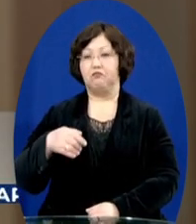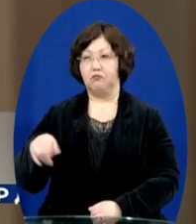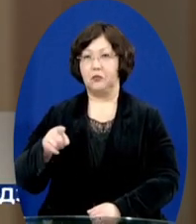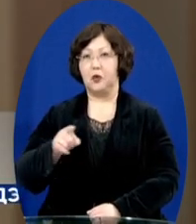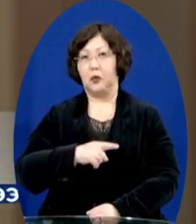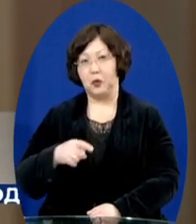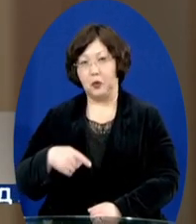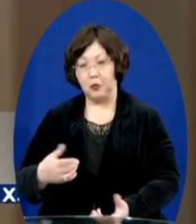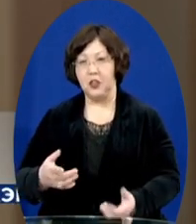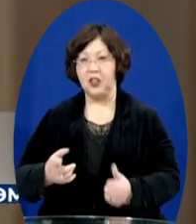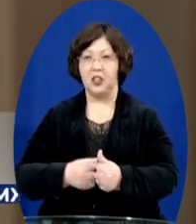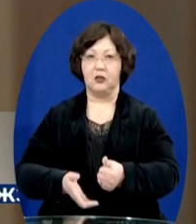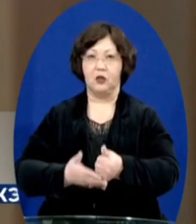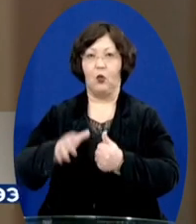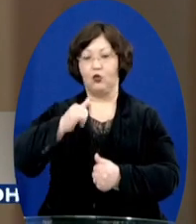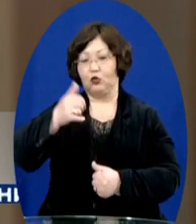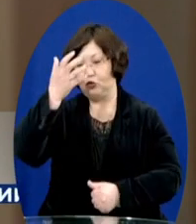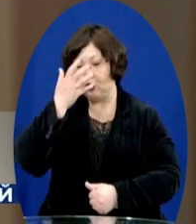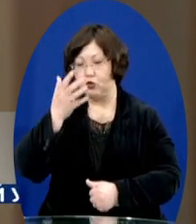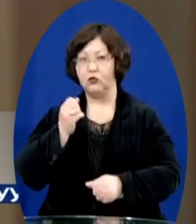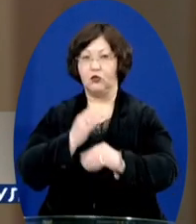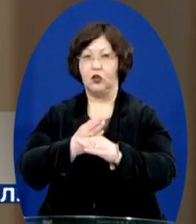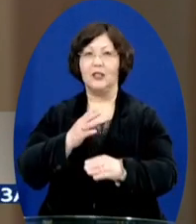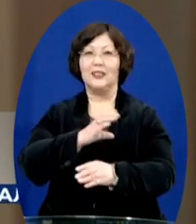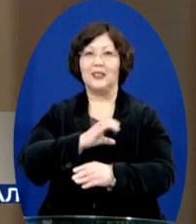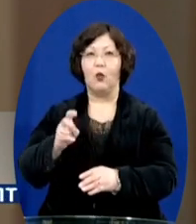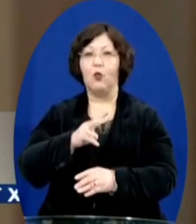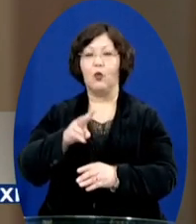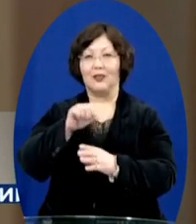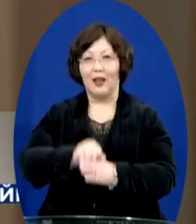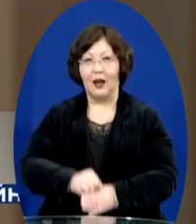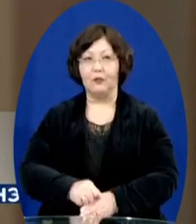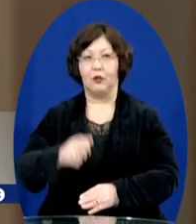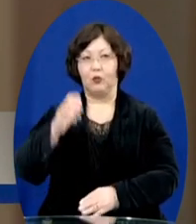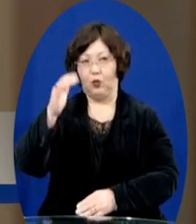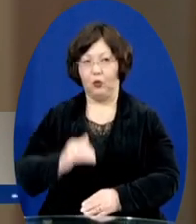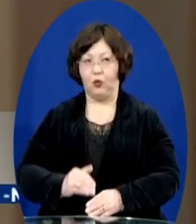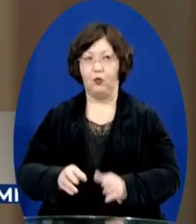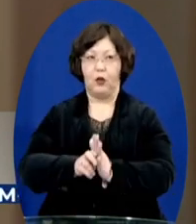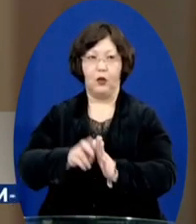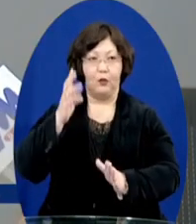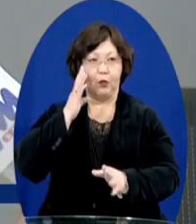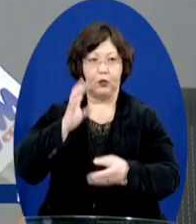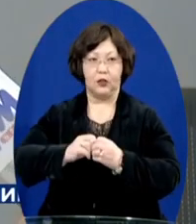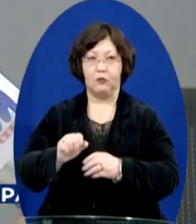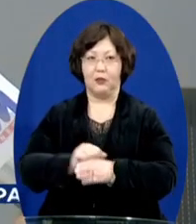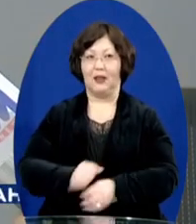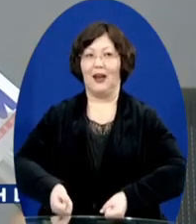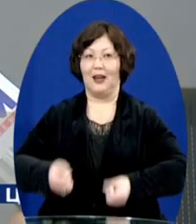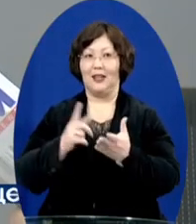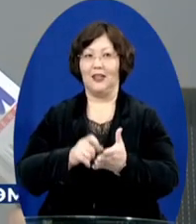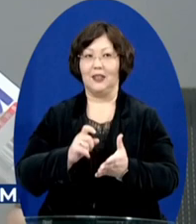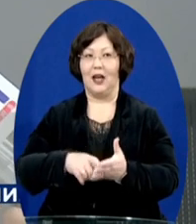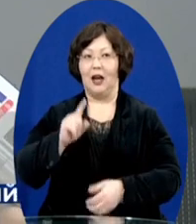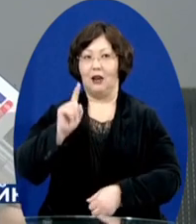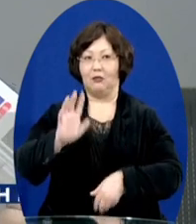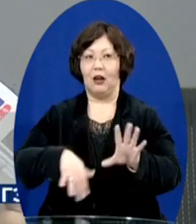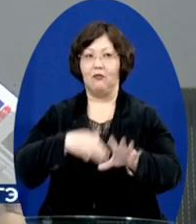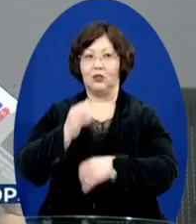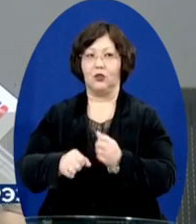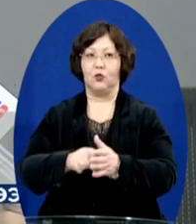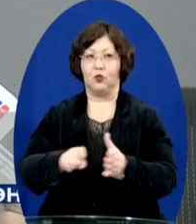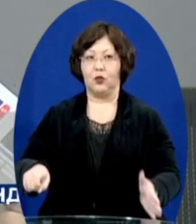төвшигчд болоод төрштөд очиж байгаа санхүүгийн дарамтыг бууруулах ийм зохицуултыг бид нар одоо бодож боловсруулах шаардлагатай. Одоо 15 жилийн